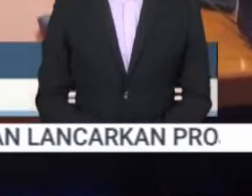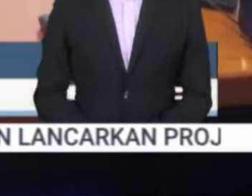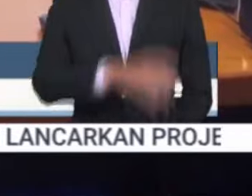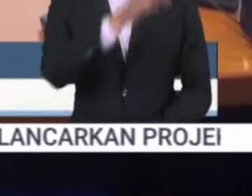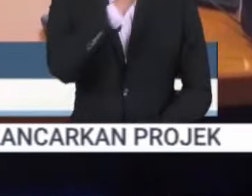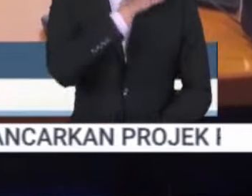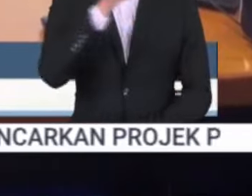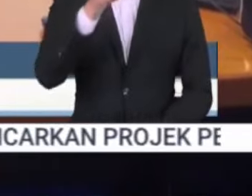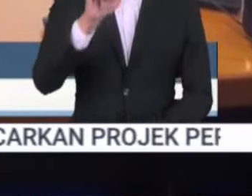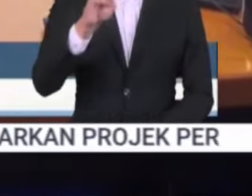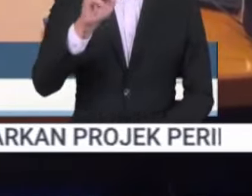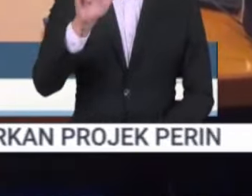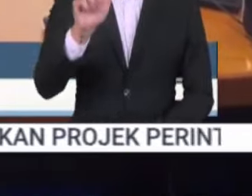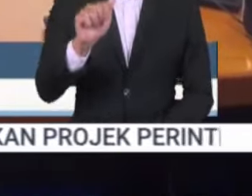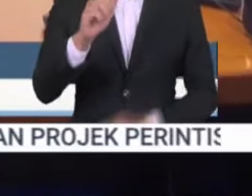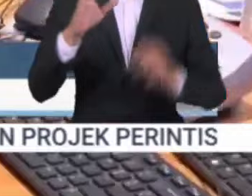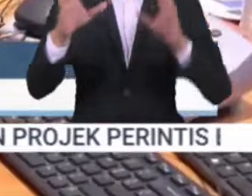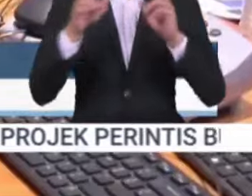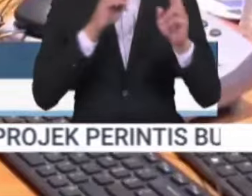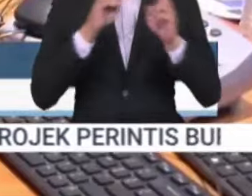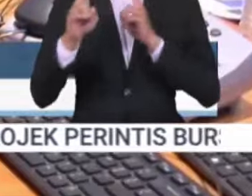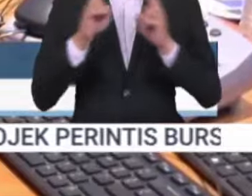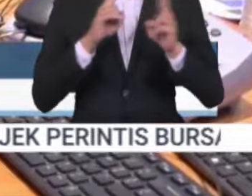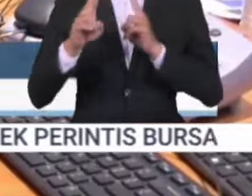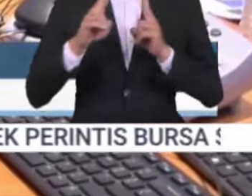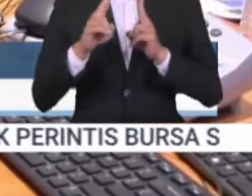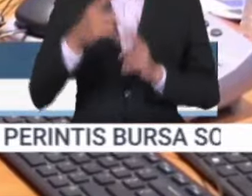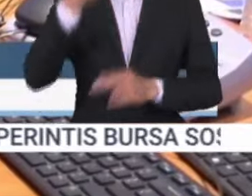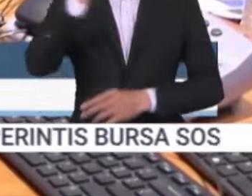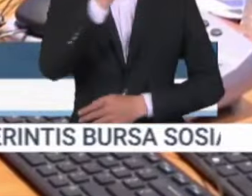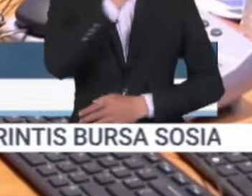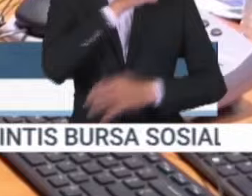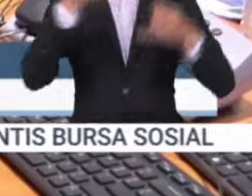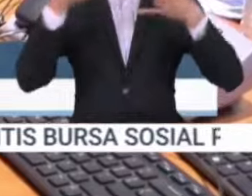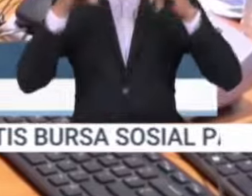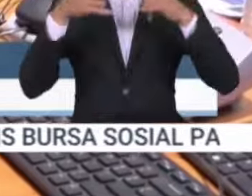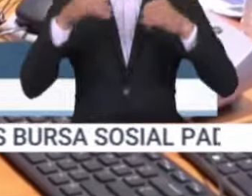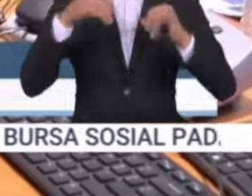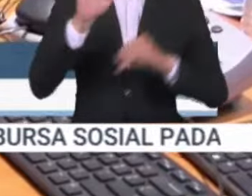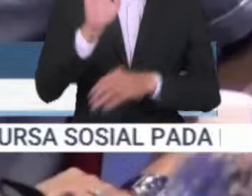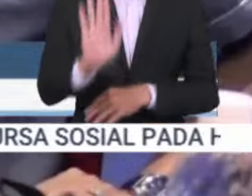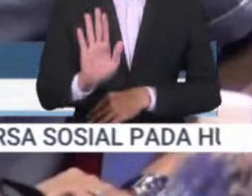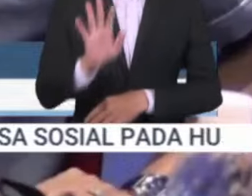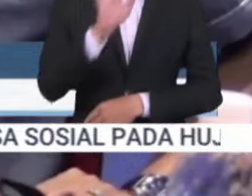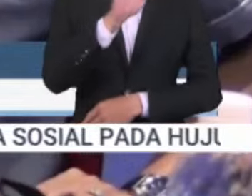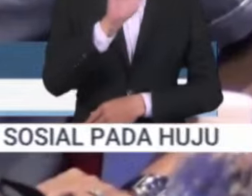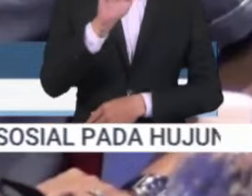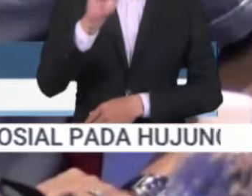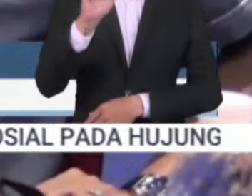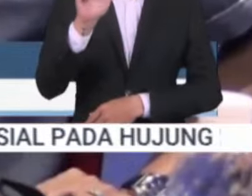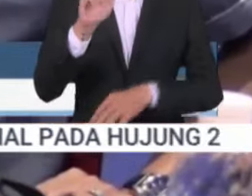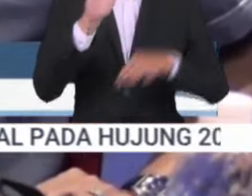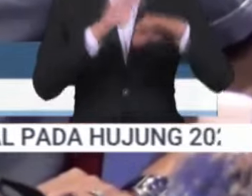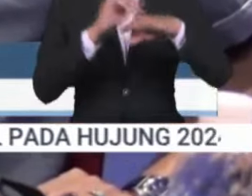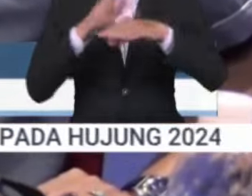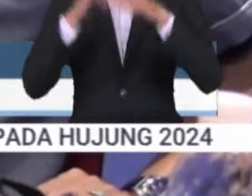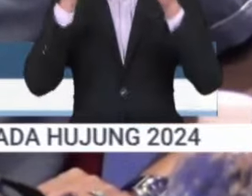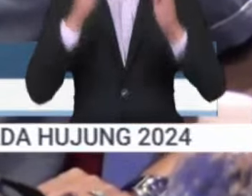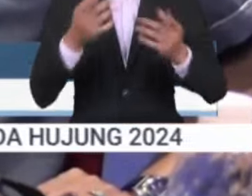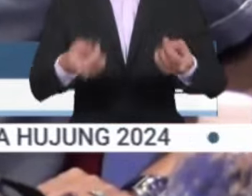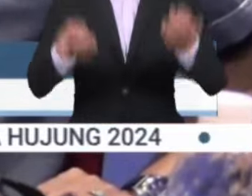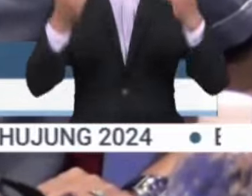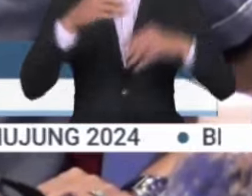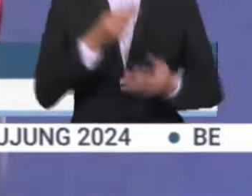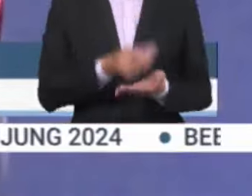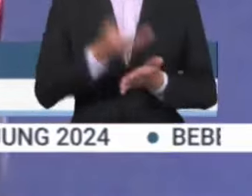Pengarah Farma Sarawak Ramli Matsani berkata, selaku jawatankuasa jualan madani, pihak Farma menyeru agar orang ramai hadir bagi